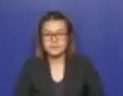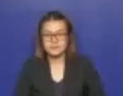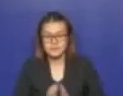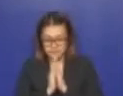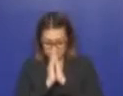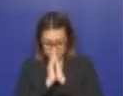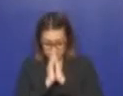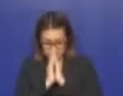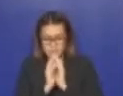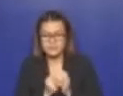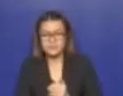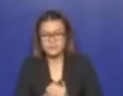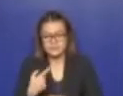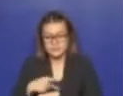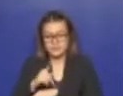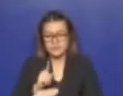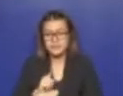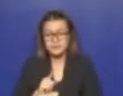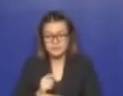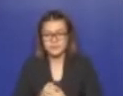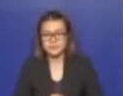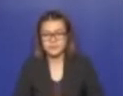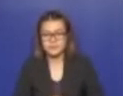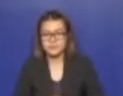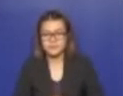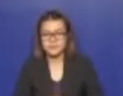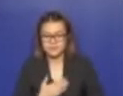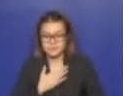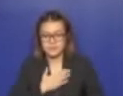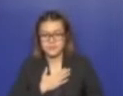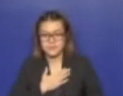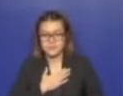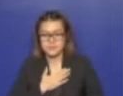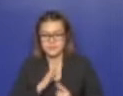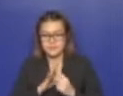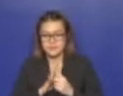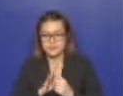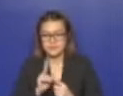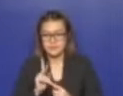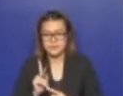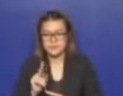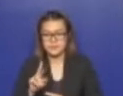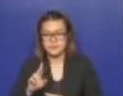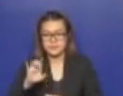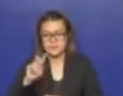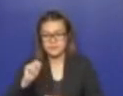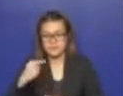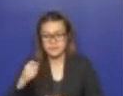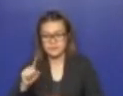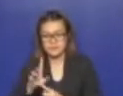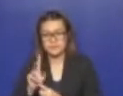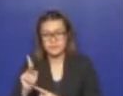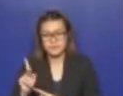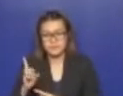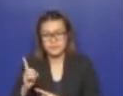ครับเรียนท่านประธานสภาที่เคารพกระผมนายเกรียงศักดิ์ฝ้ายศรีงามสมาชิกสภาผู้แทนราษ